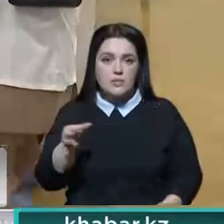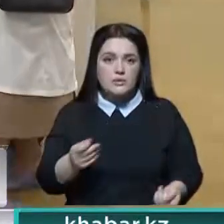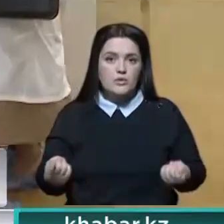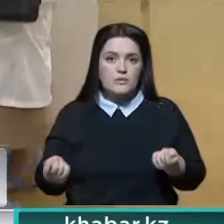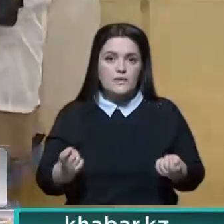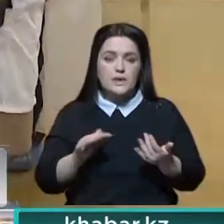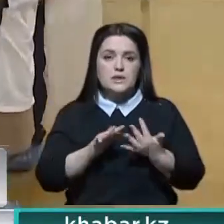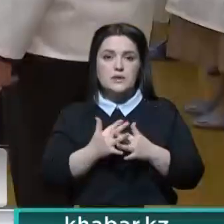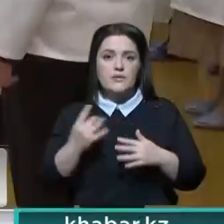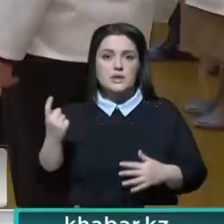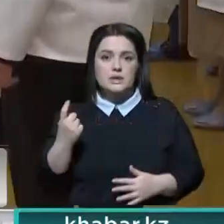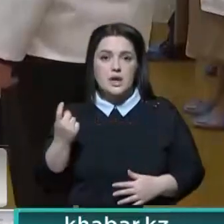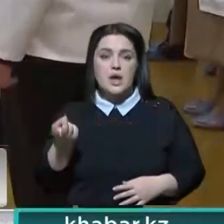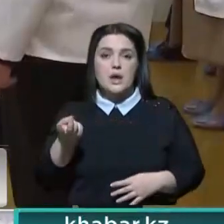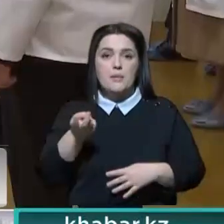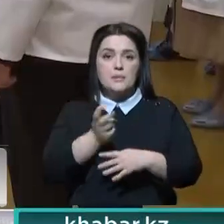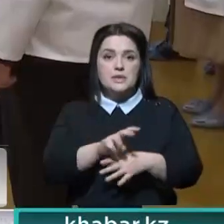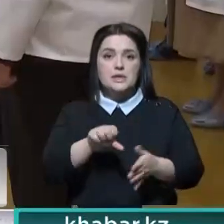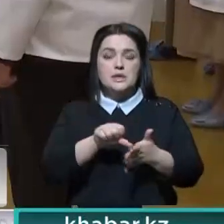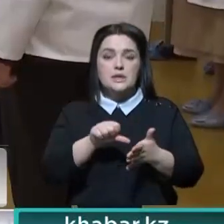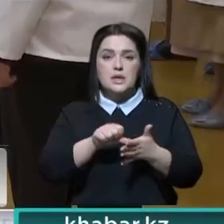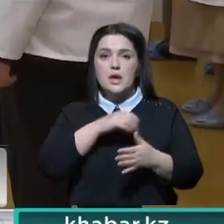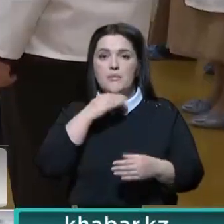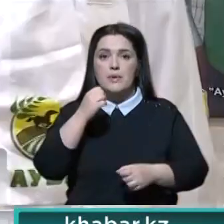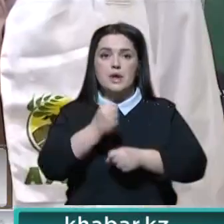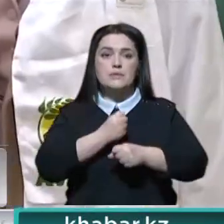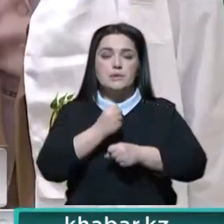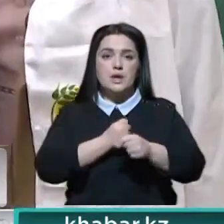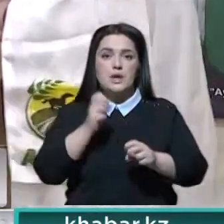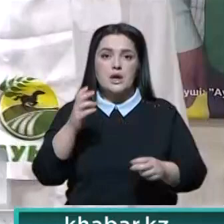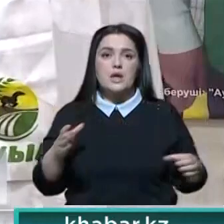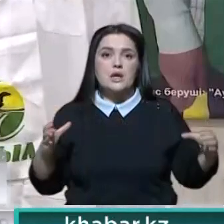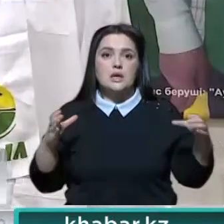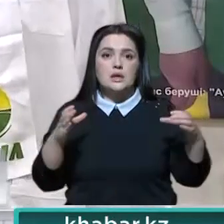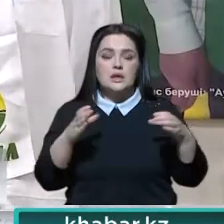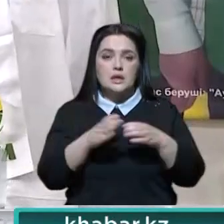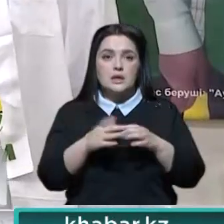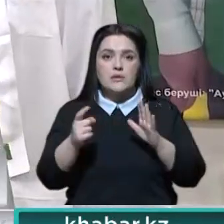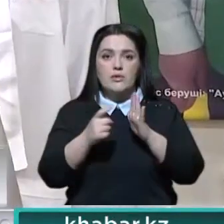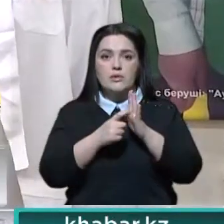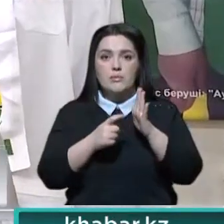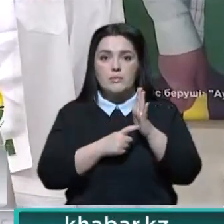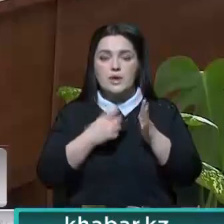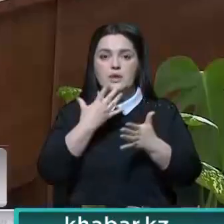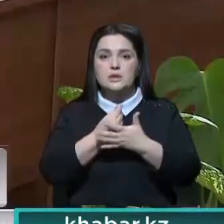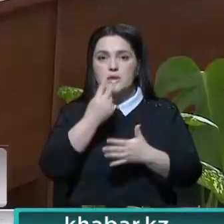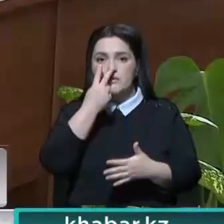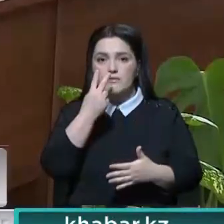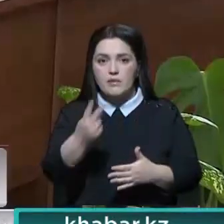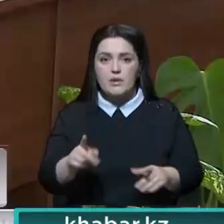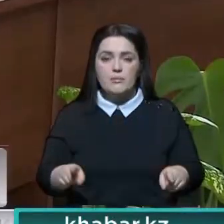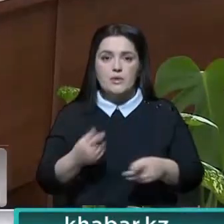сотрудниками областного управления сельского хозяйства. Посетили кандидаты и мясоперерабатывающее предприятие, коллектив которого